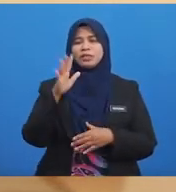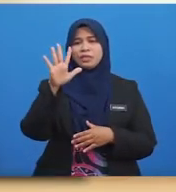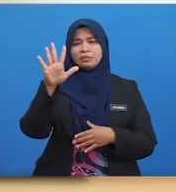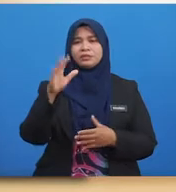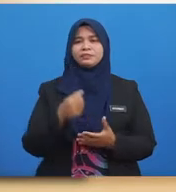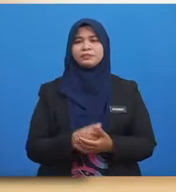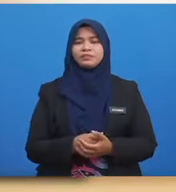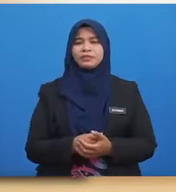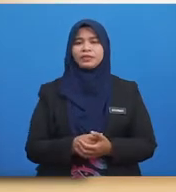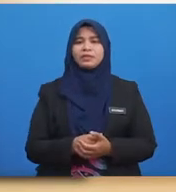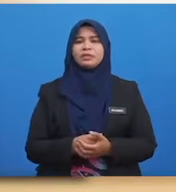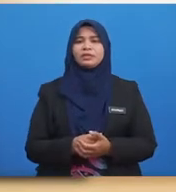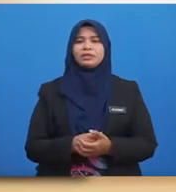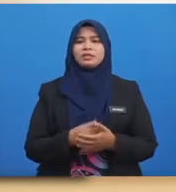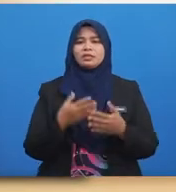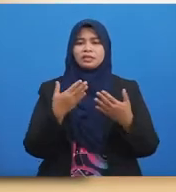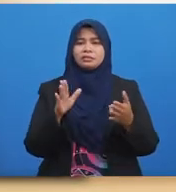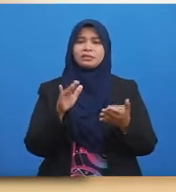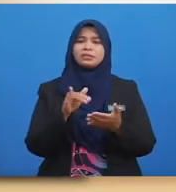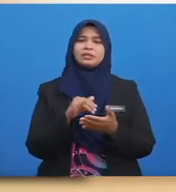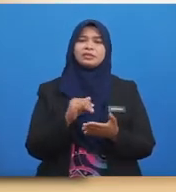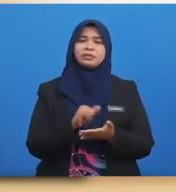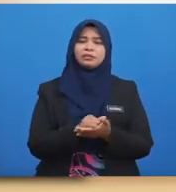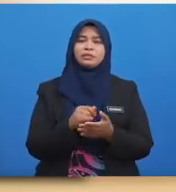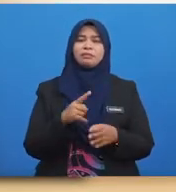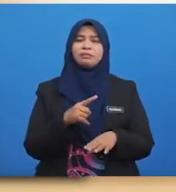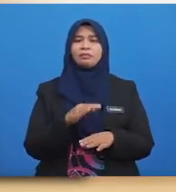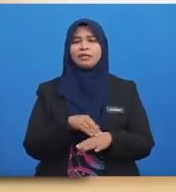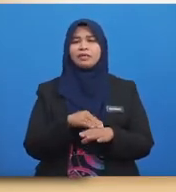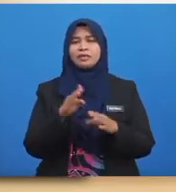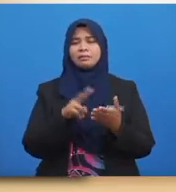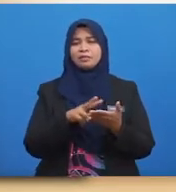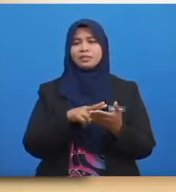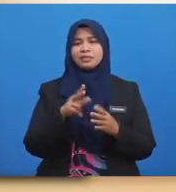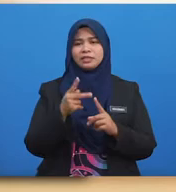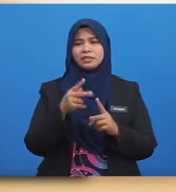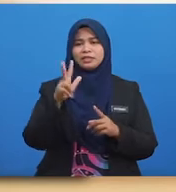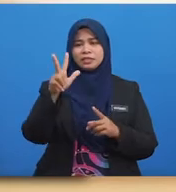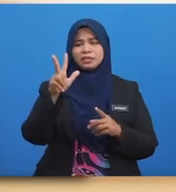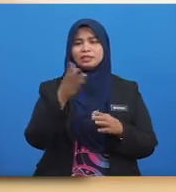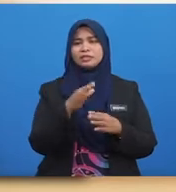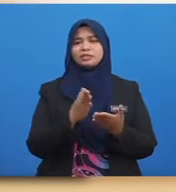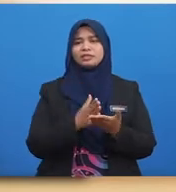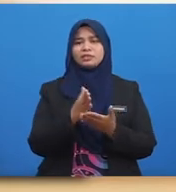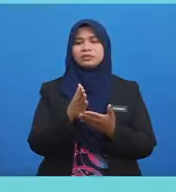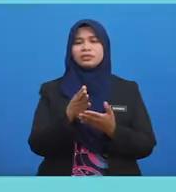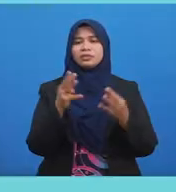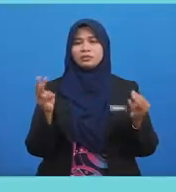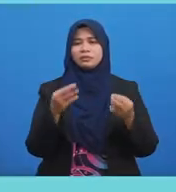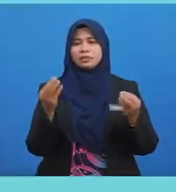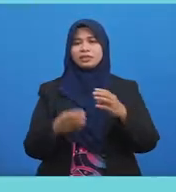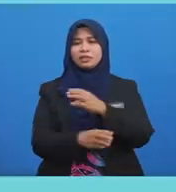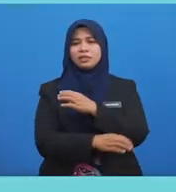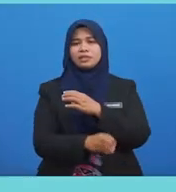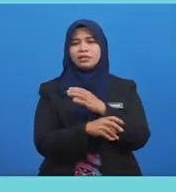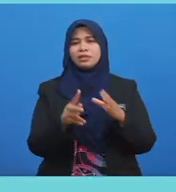1946. Ia juga telah diluluskan selepas bacaan ketiga dibuat pada 17 Mei 1946.